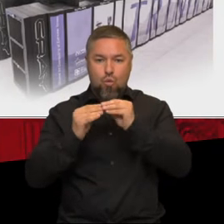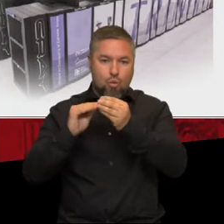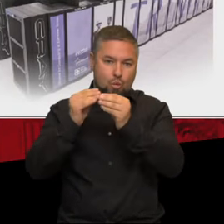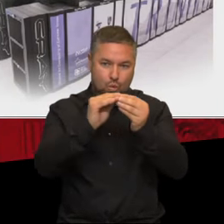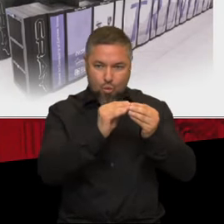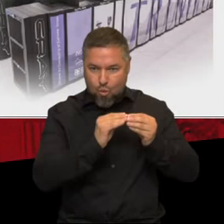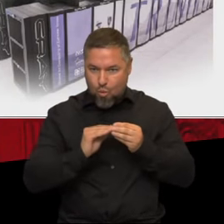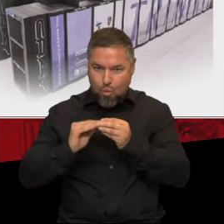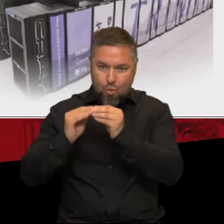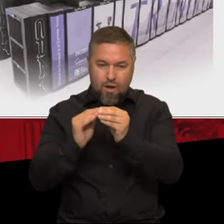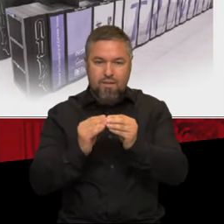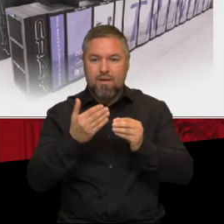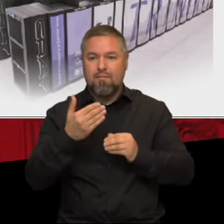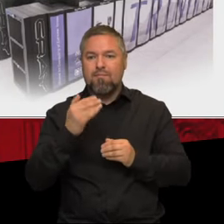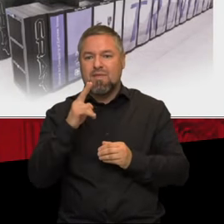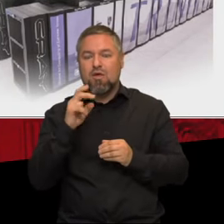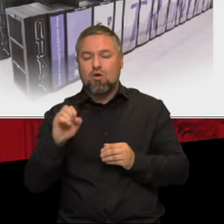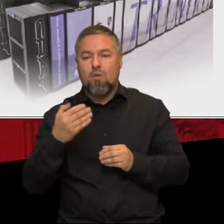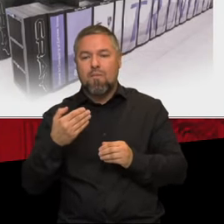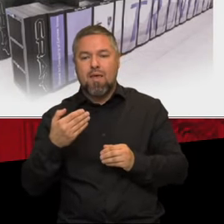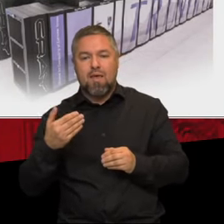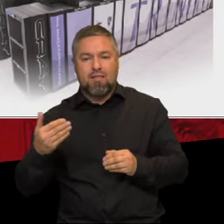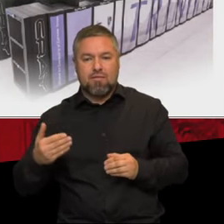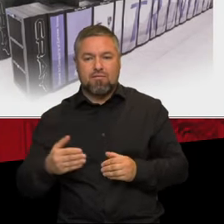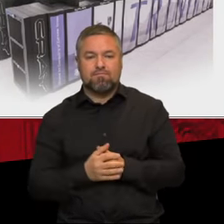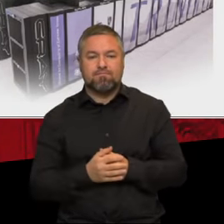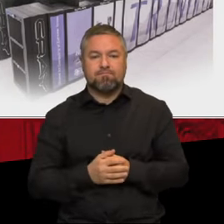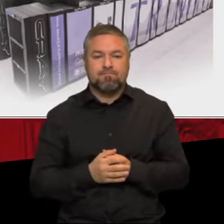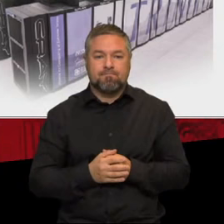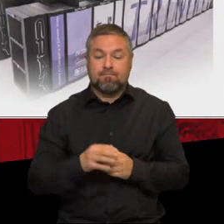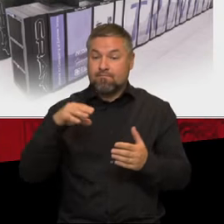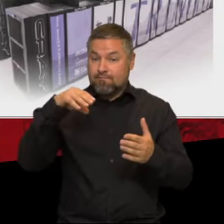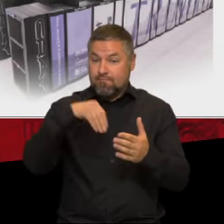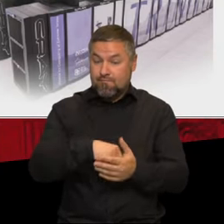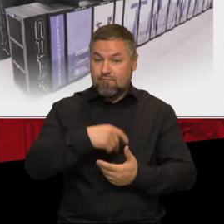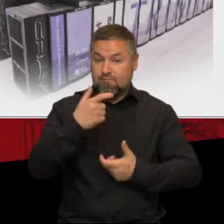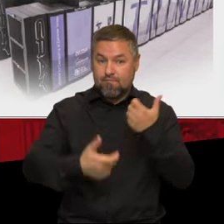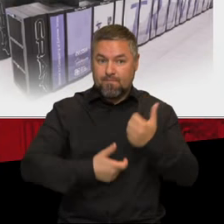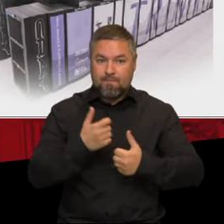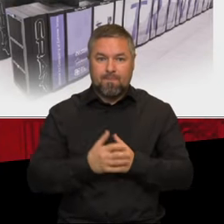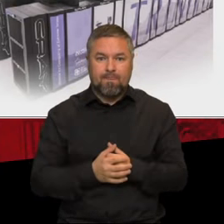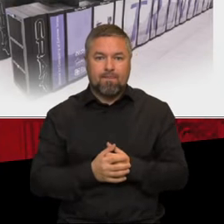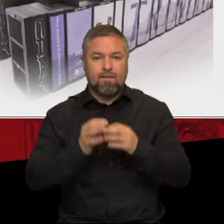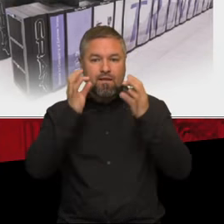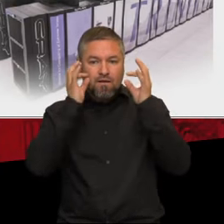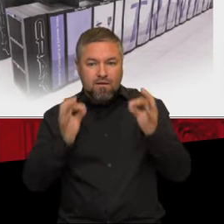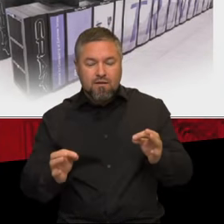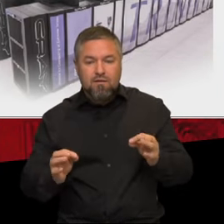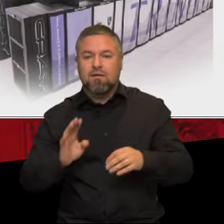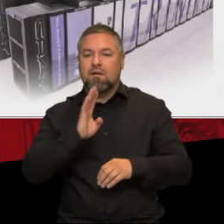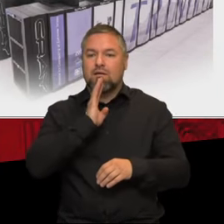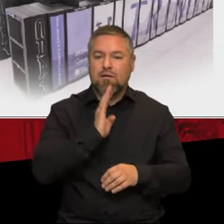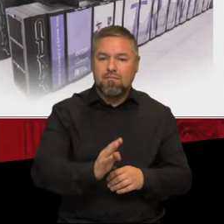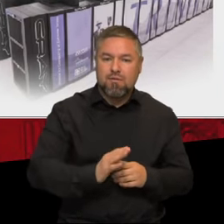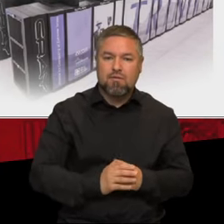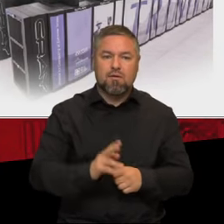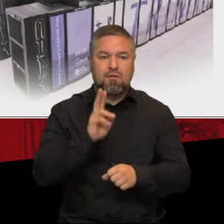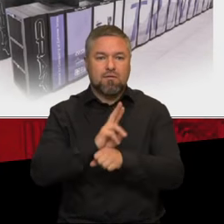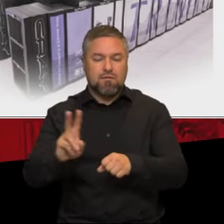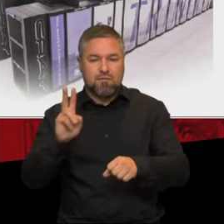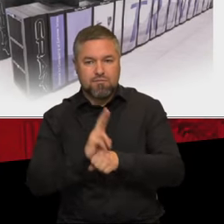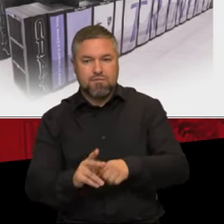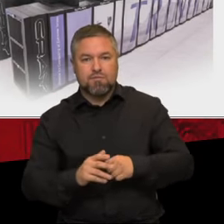skali mikrometrów. W wyścigu biorą udział oczywiście Chiny, Stany Zjednoczone,